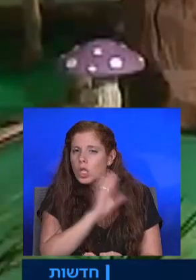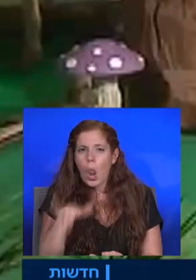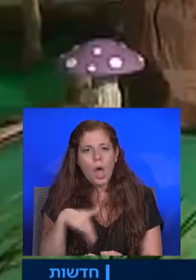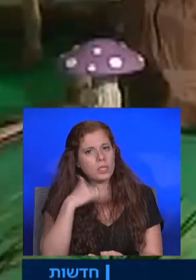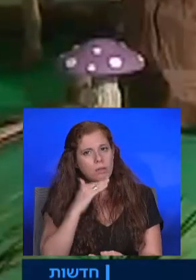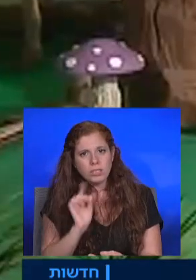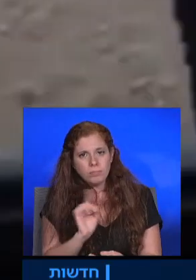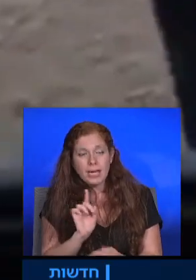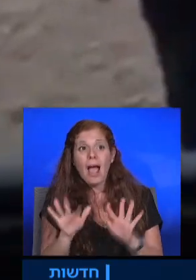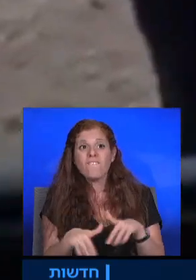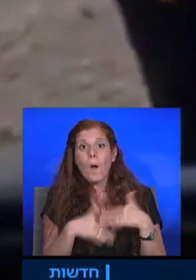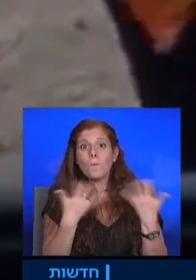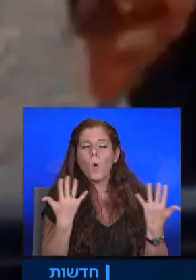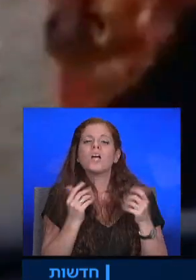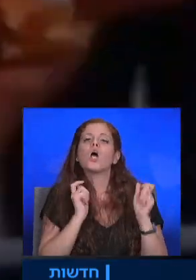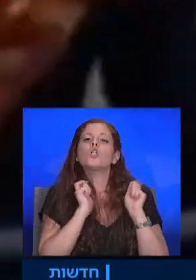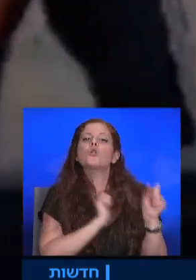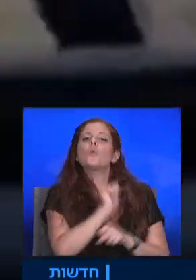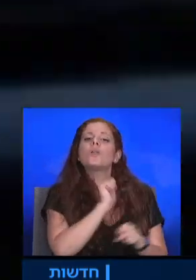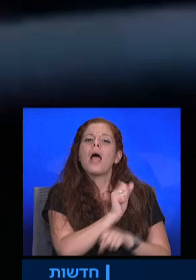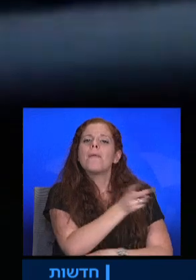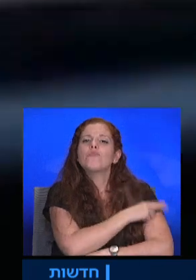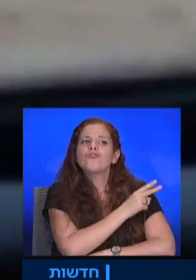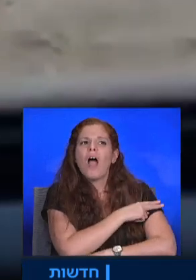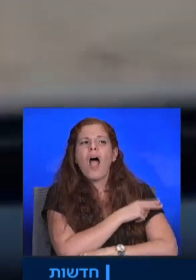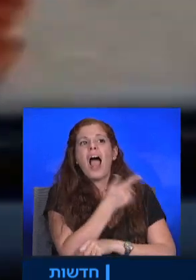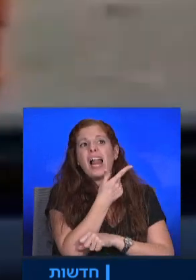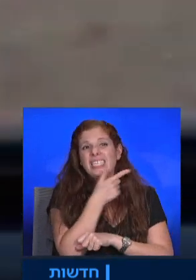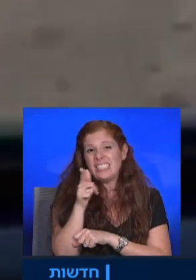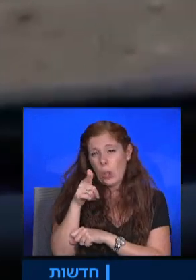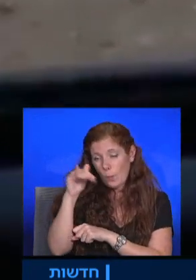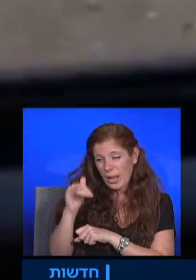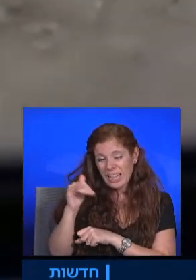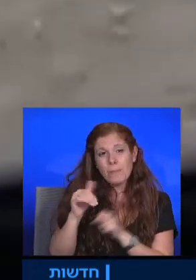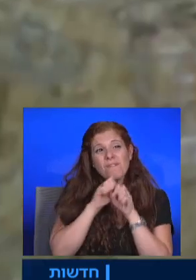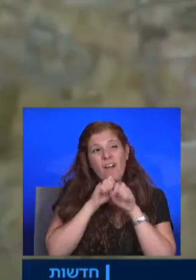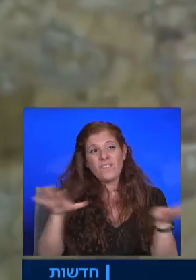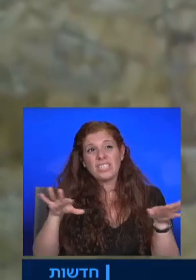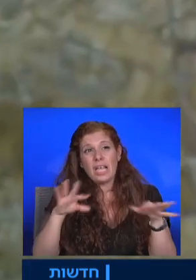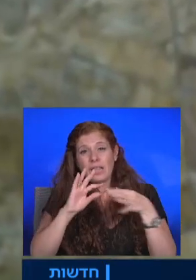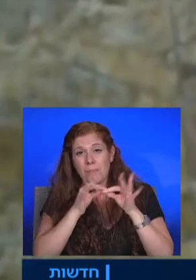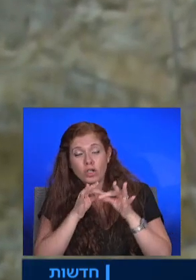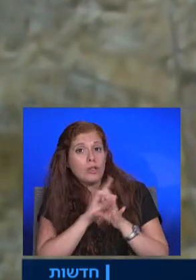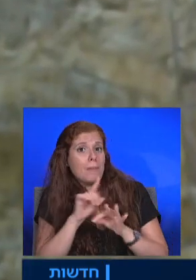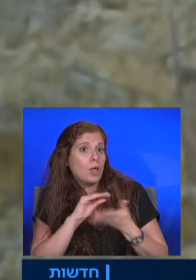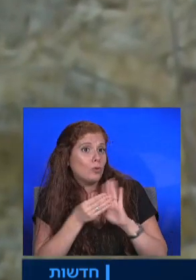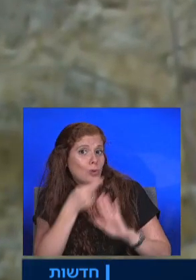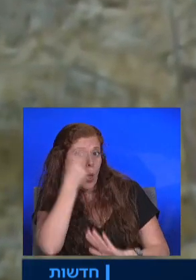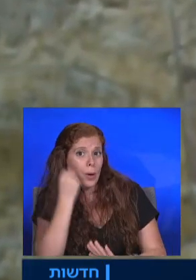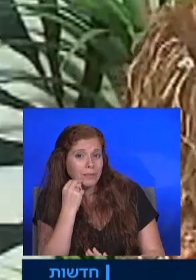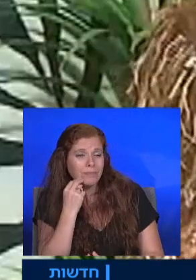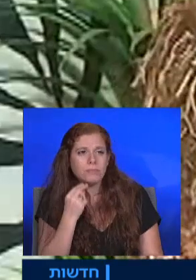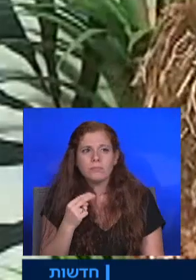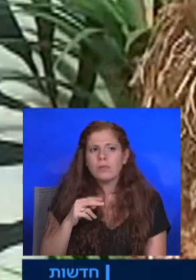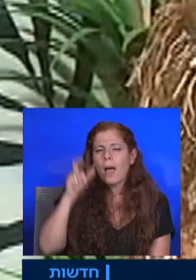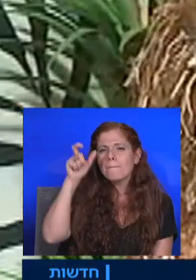הוגשה תלונה במשטרה בגין צילום הקטינים והפצת הסרטון ברשת בלא רשות הוריהם. הבן אדם הזה צריך לעמוד בפני